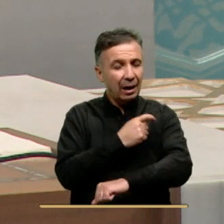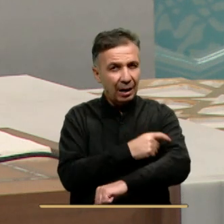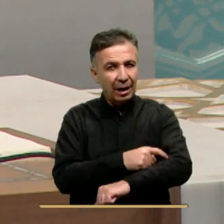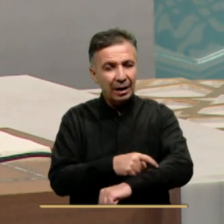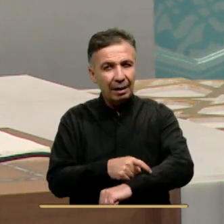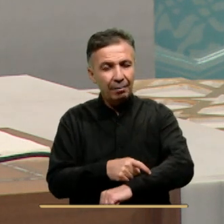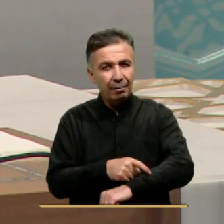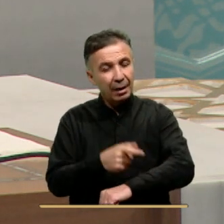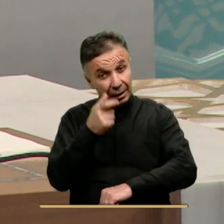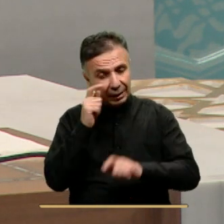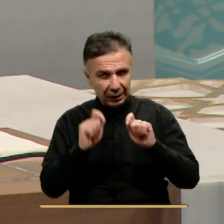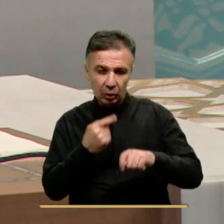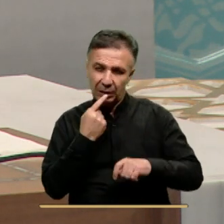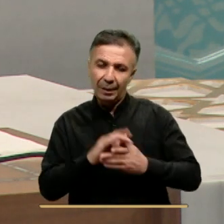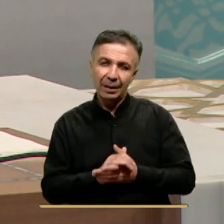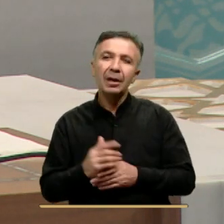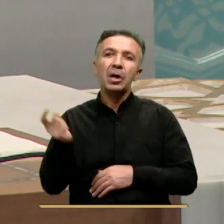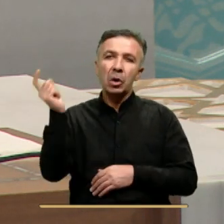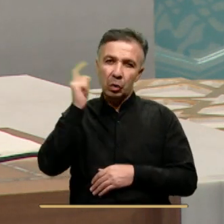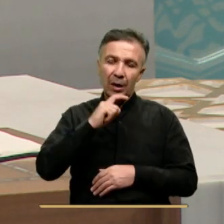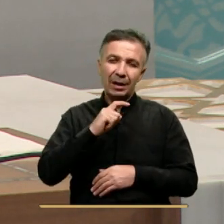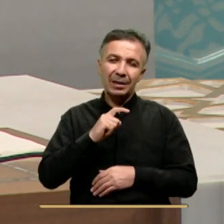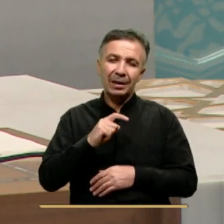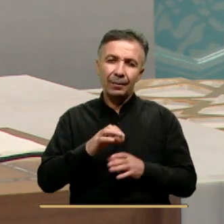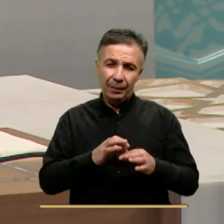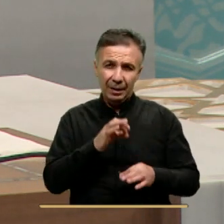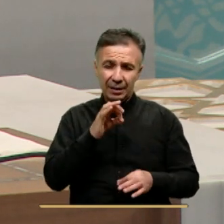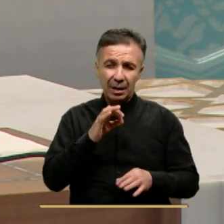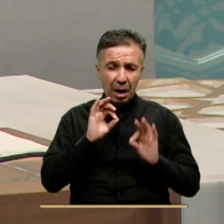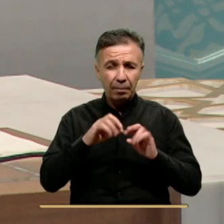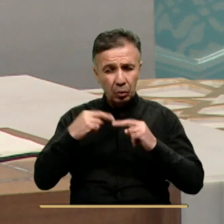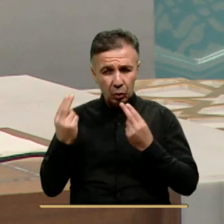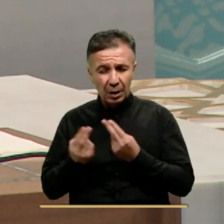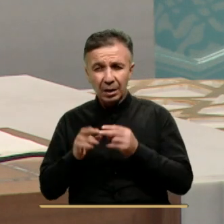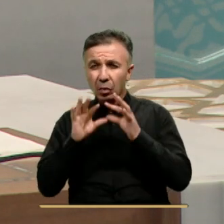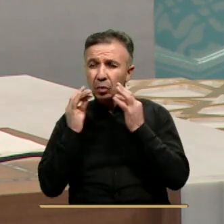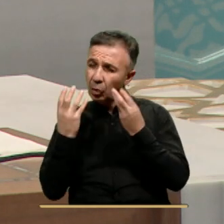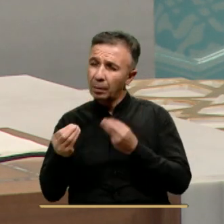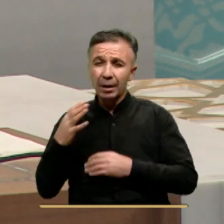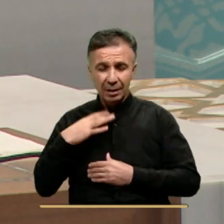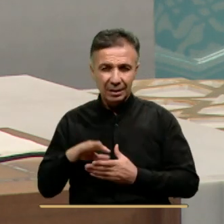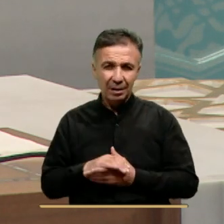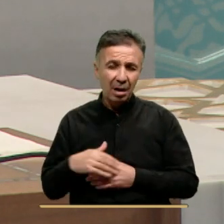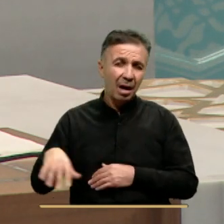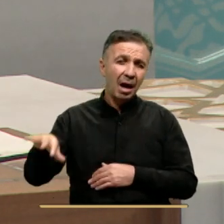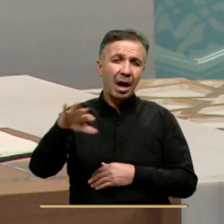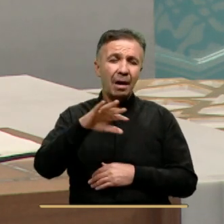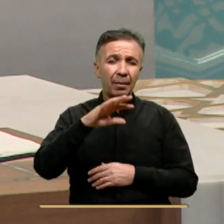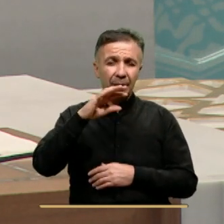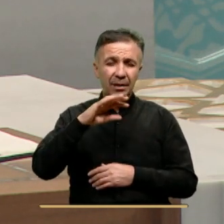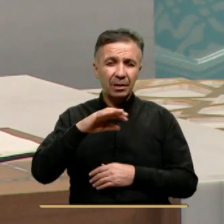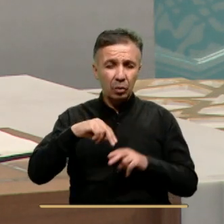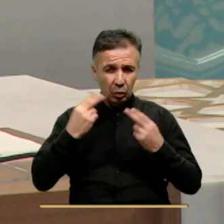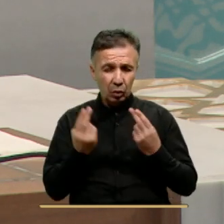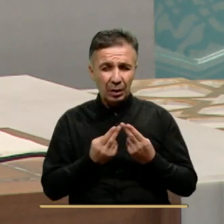gelişmiş demektir ve dolayısıyla Hani insan hep dünyada huzurun peşinden koşar hepimizin dünyada amacı Evet